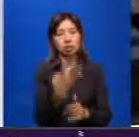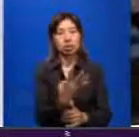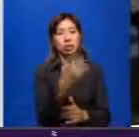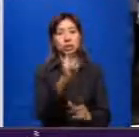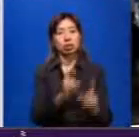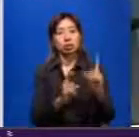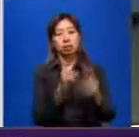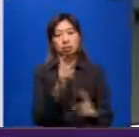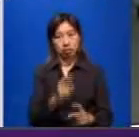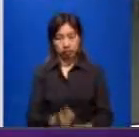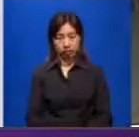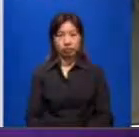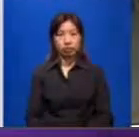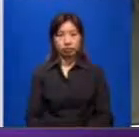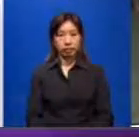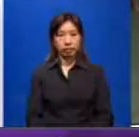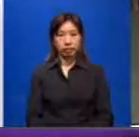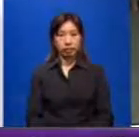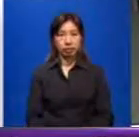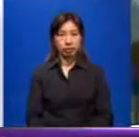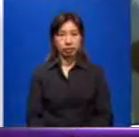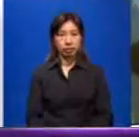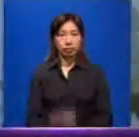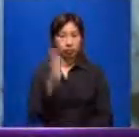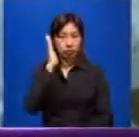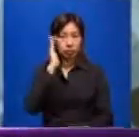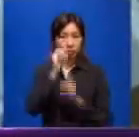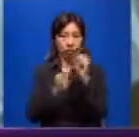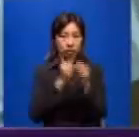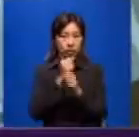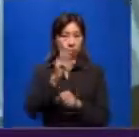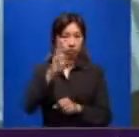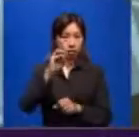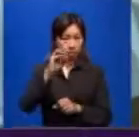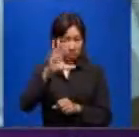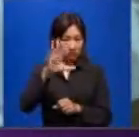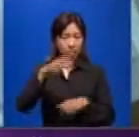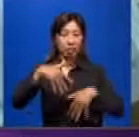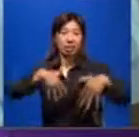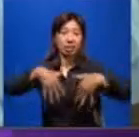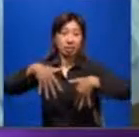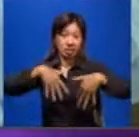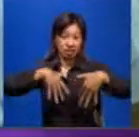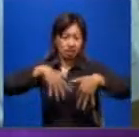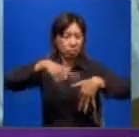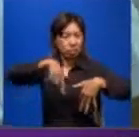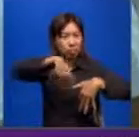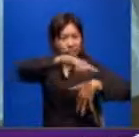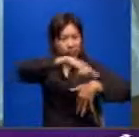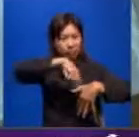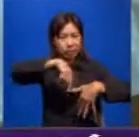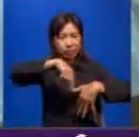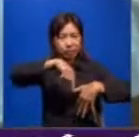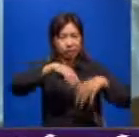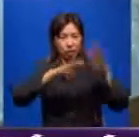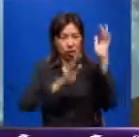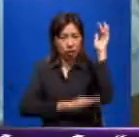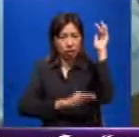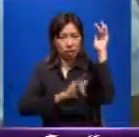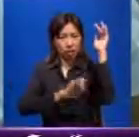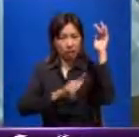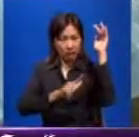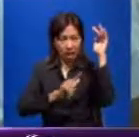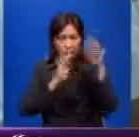ต่อเนื่องค่ะนายสะมาแอีแวเงาะอายุ 65ปีชาวบ้านบือซูอำเภอบันนังสตาจังหวัดยะลา